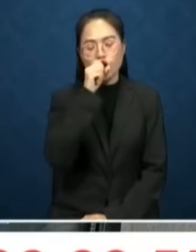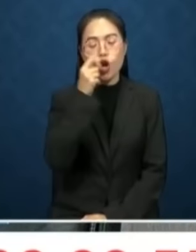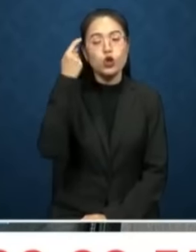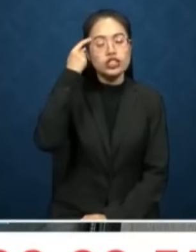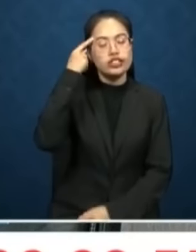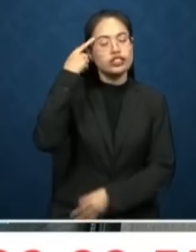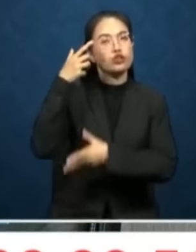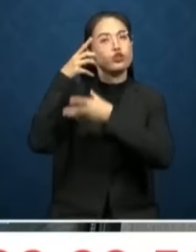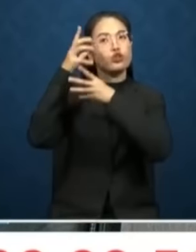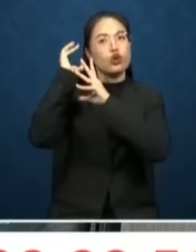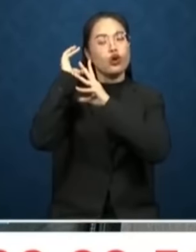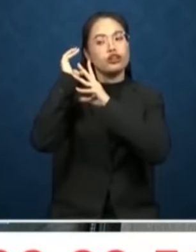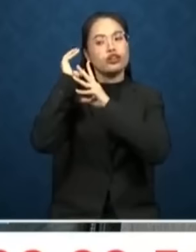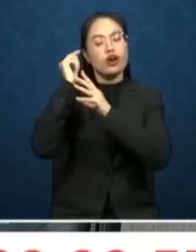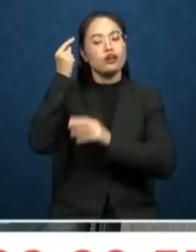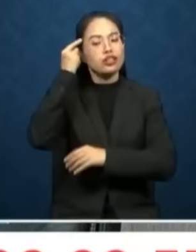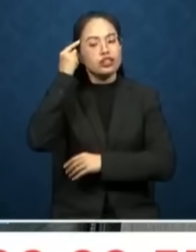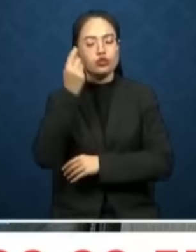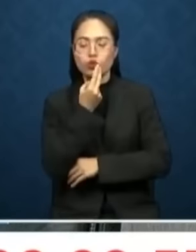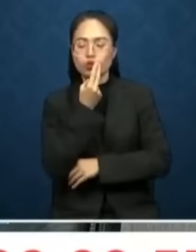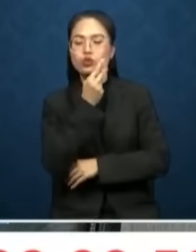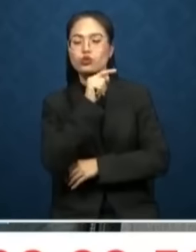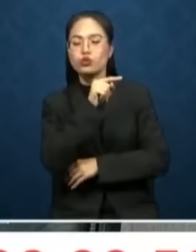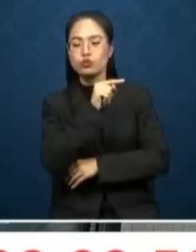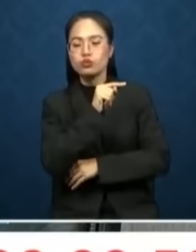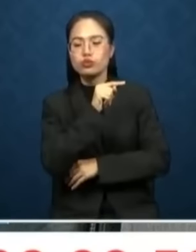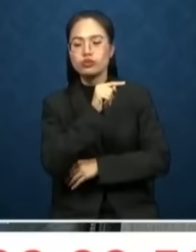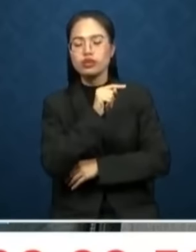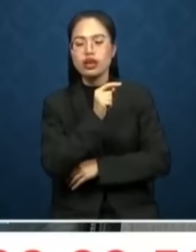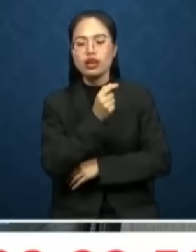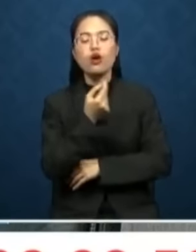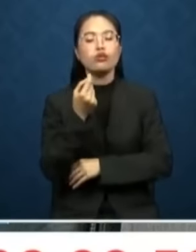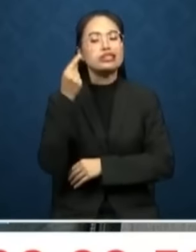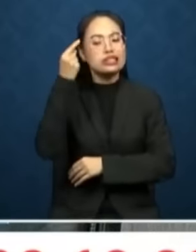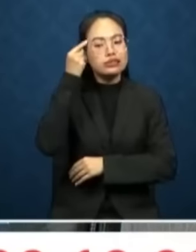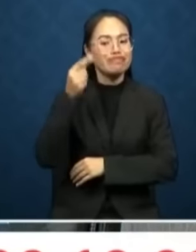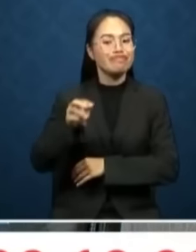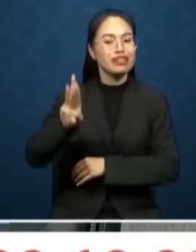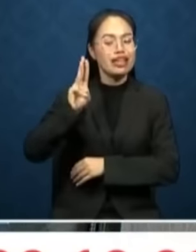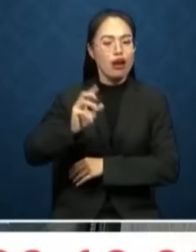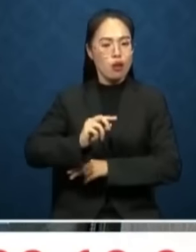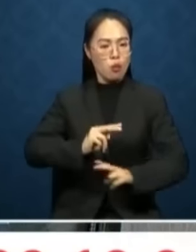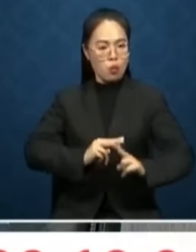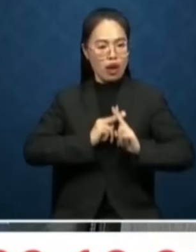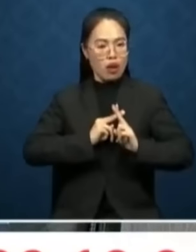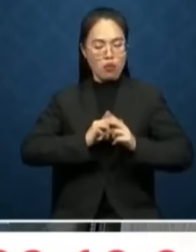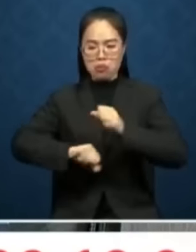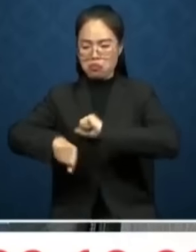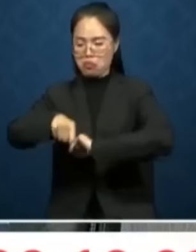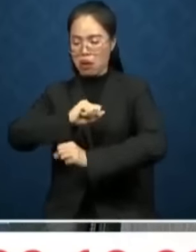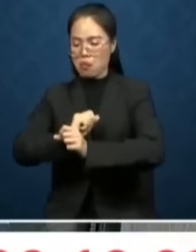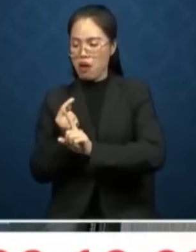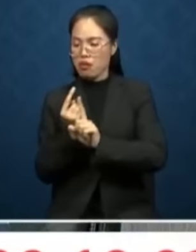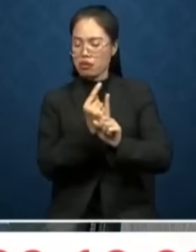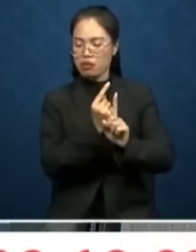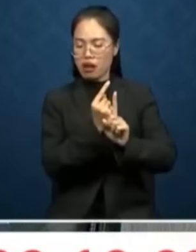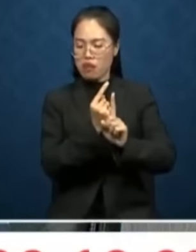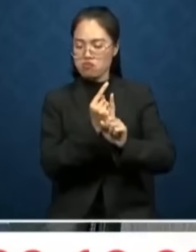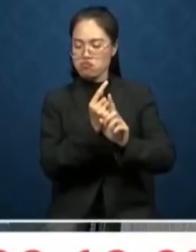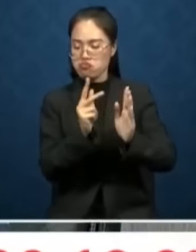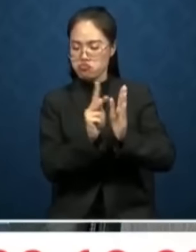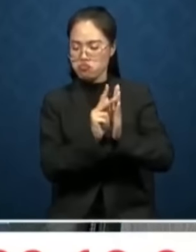องทำใจสบายสบายแล้วก็สัตย์สาบานกับตัวท่านเองว่าท่านได้ปฏิบัติไปโดยถูกต้องชอบธรรมเป็น